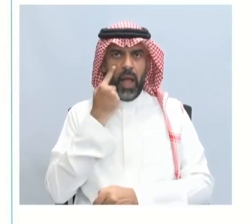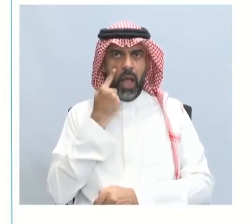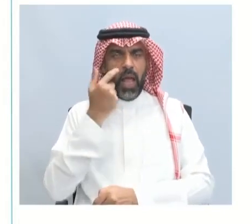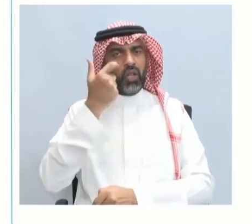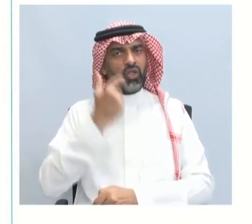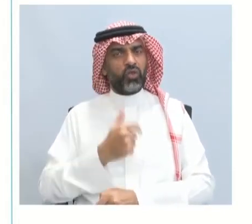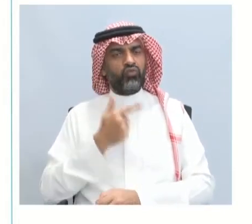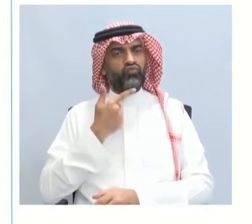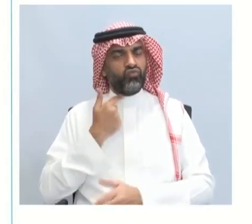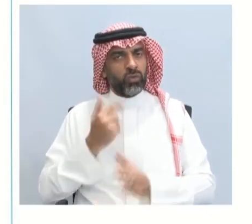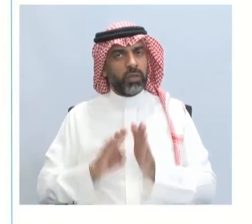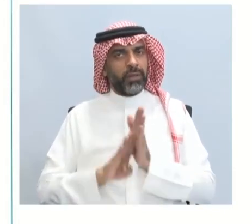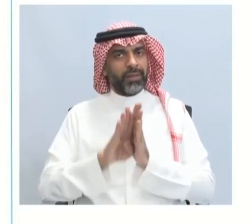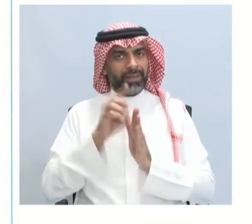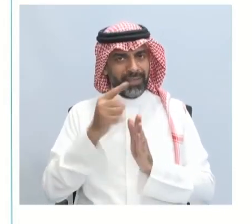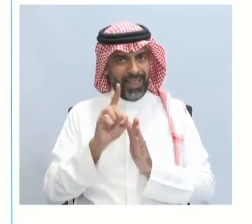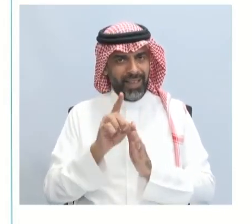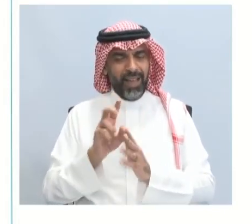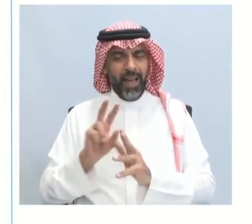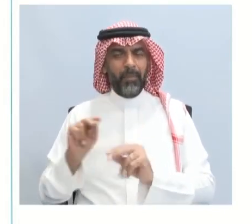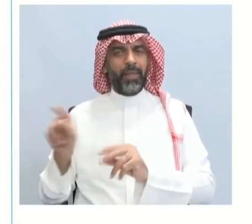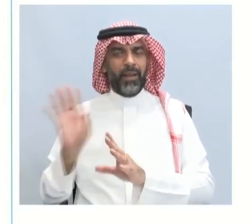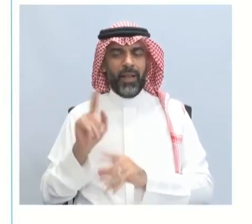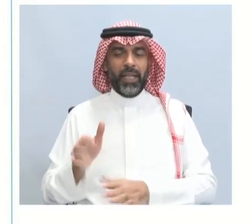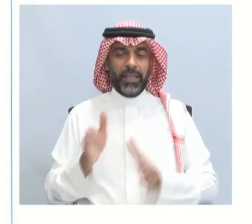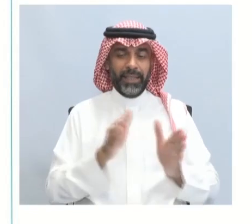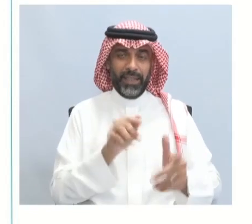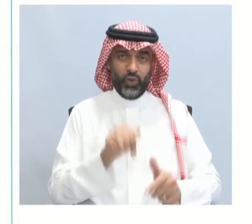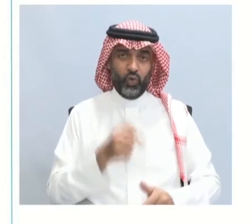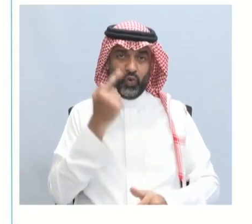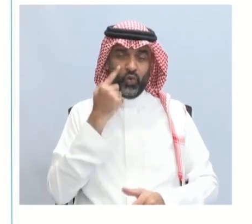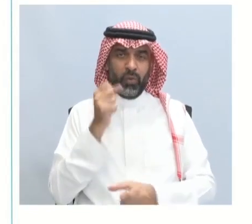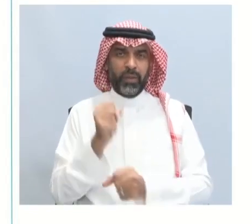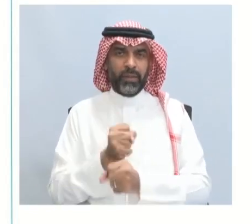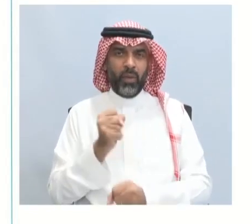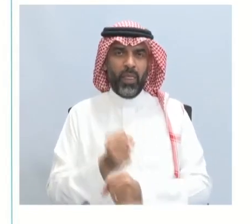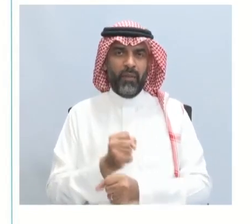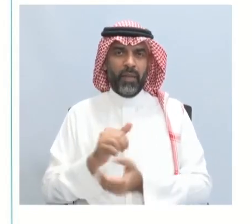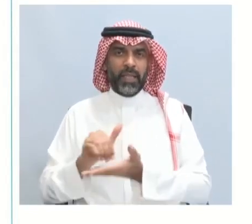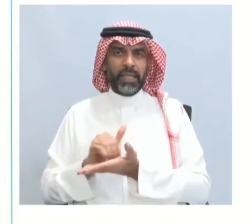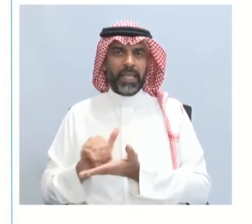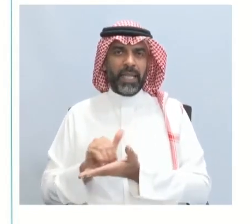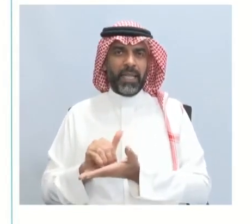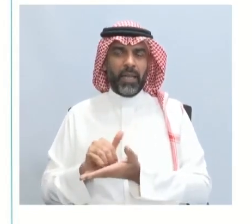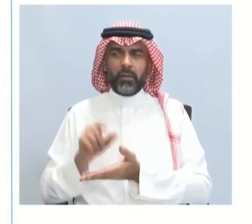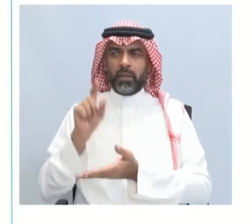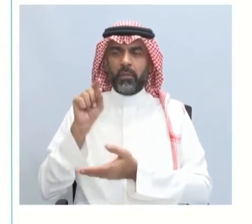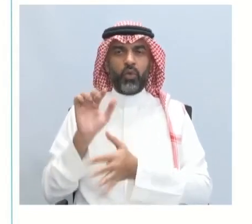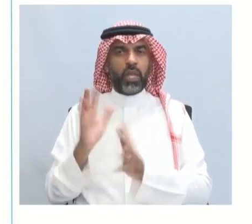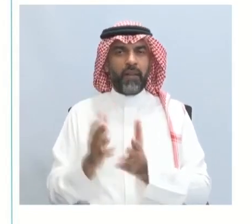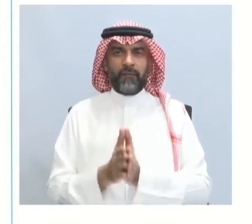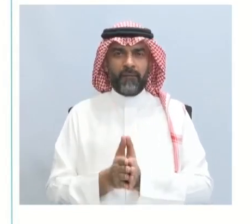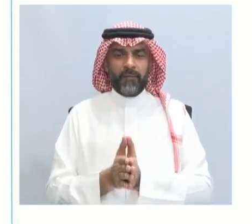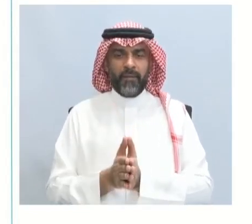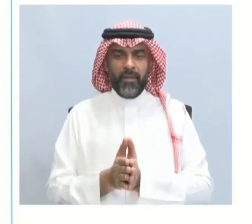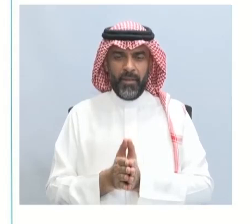ناتي الى السكرتير كيف ننظر للتميز في اداء السكرتير لتحقيق التميز لابد